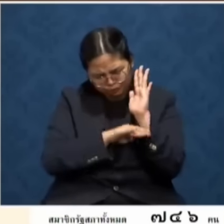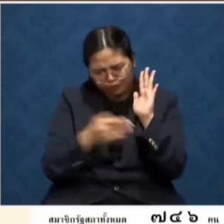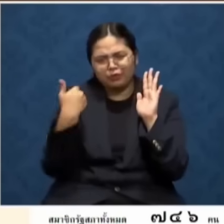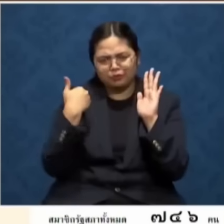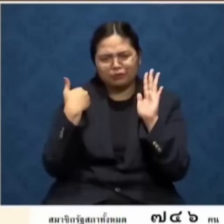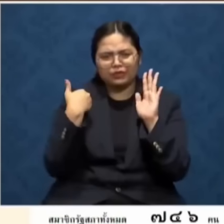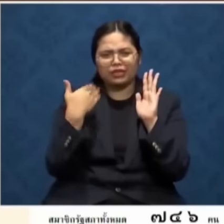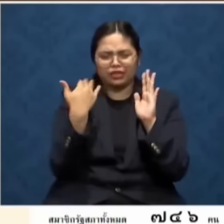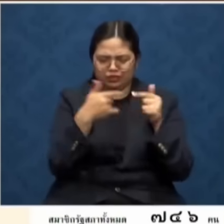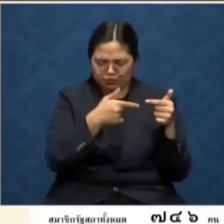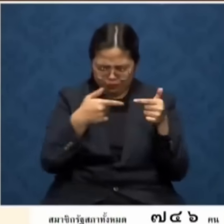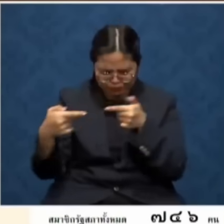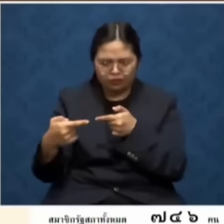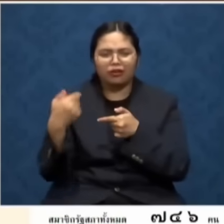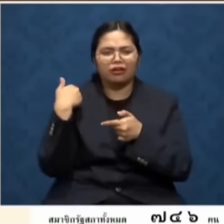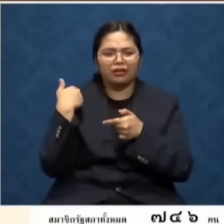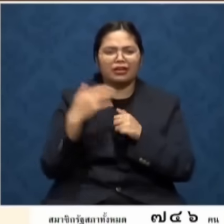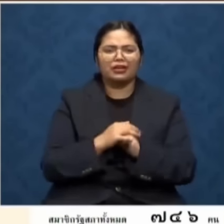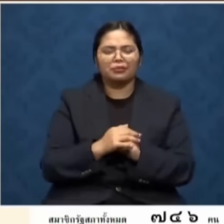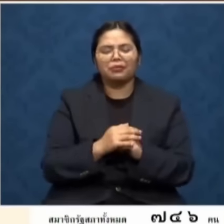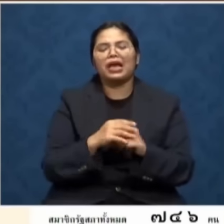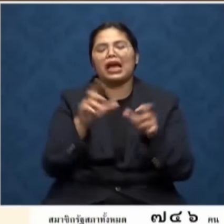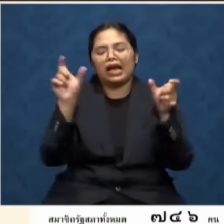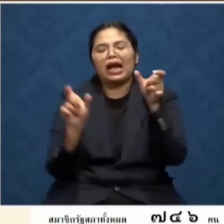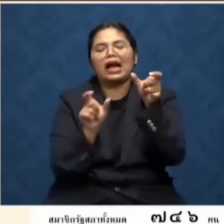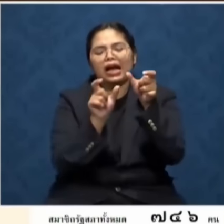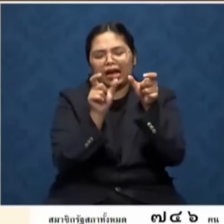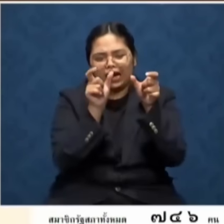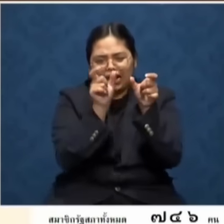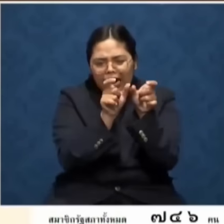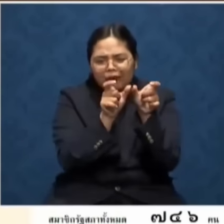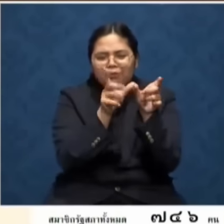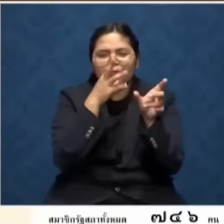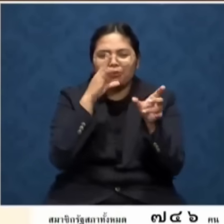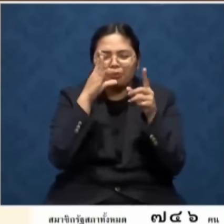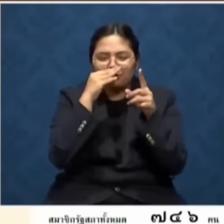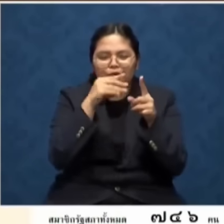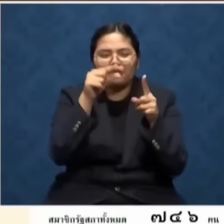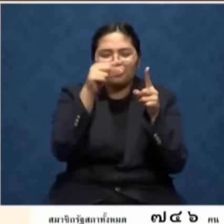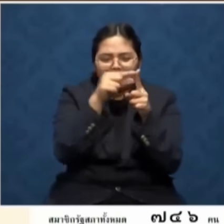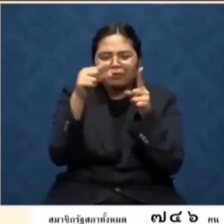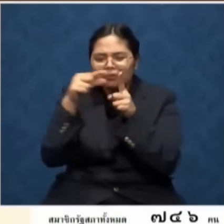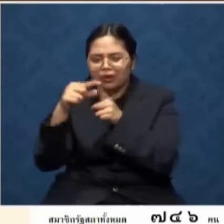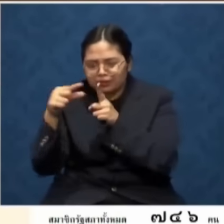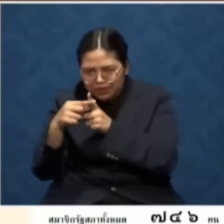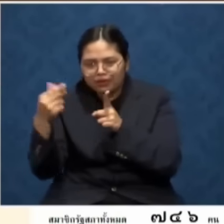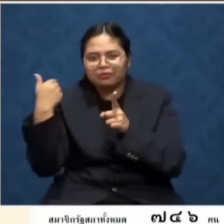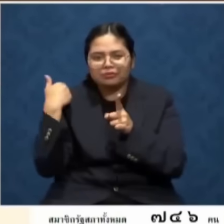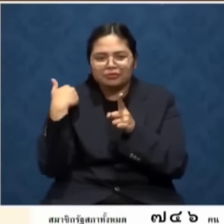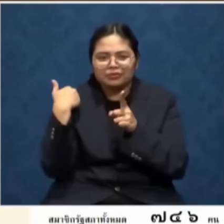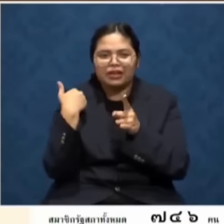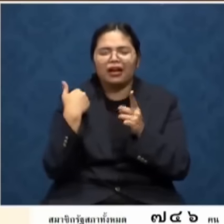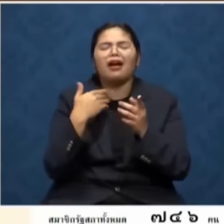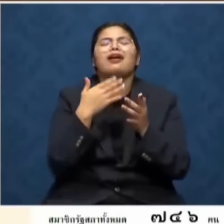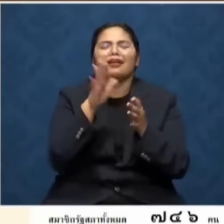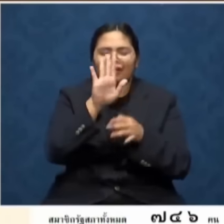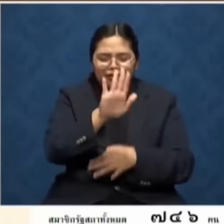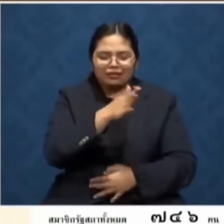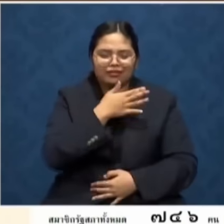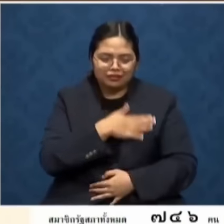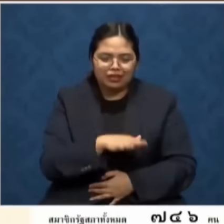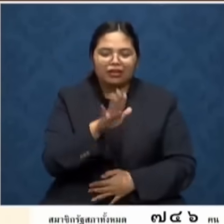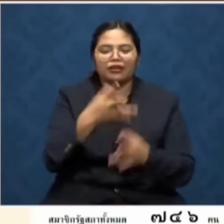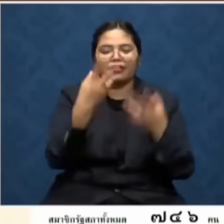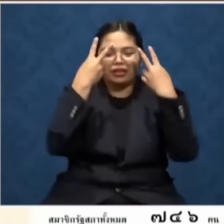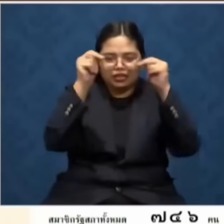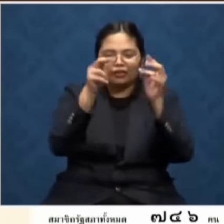ท่านเพียงแต่เอาคำพูดของคนอื่นมาซ้อนอันนี้ขอถอนไปด้วยนะครับท่านวิโรจน์นะครับขอความกรุณาครับเดี๋ยวจะฟังท่านนาย